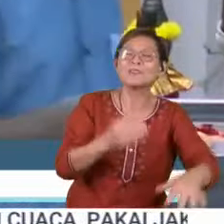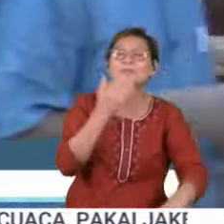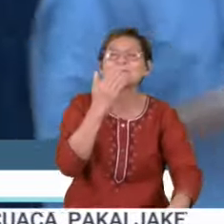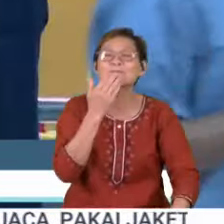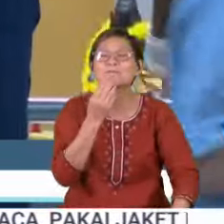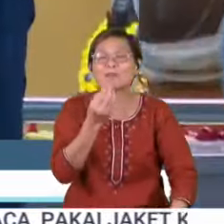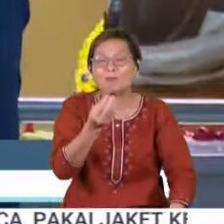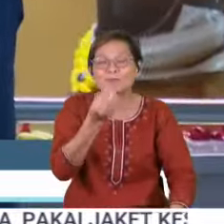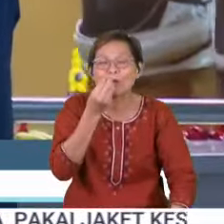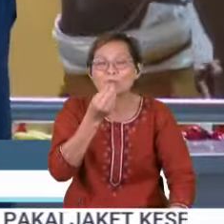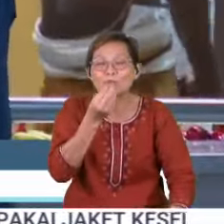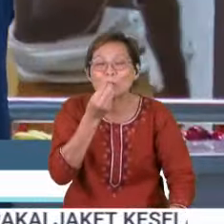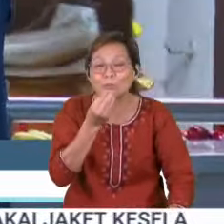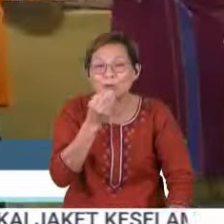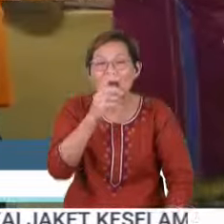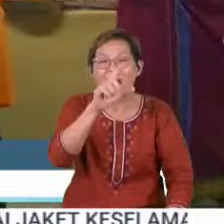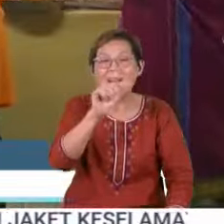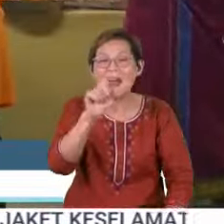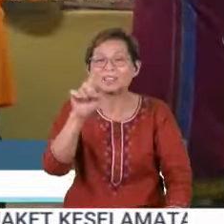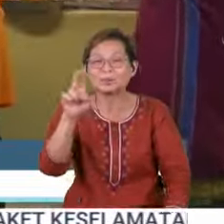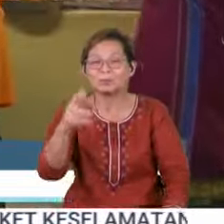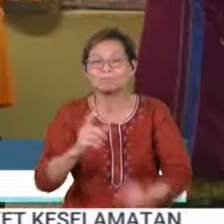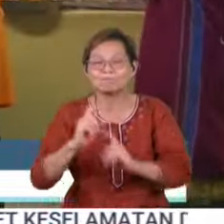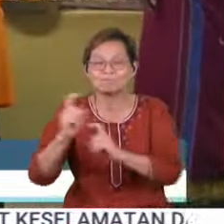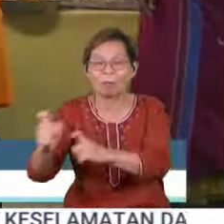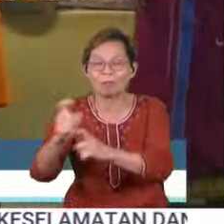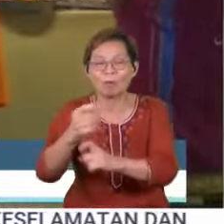manisan tradisional India iaitu ladu.